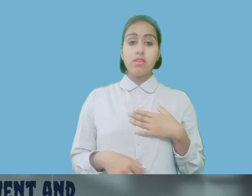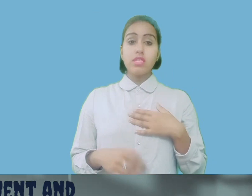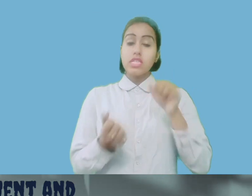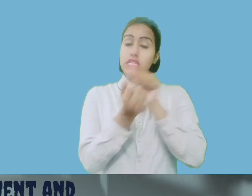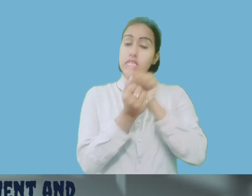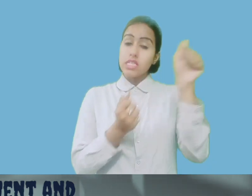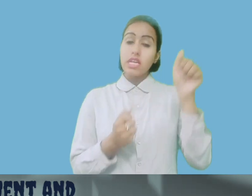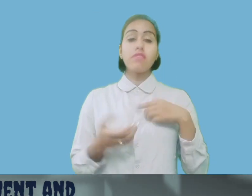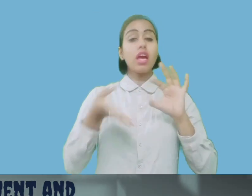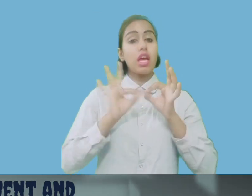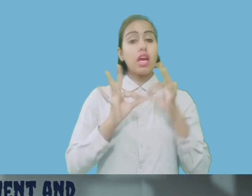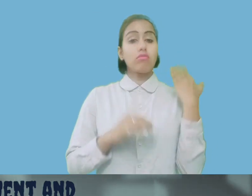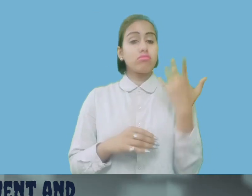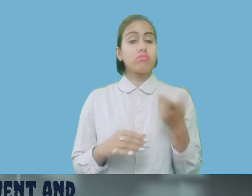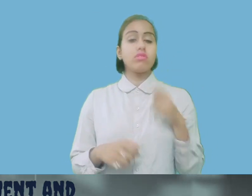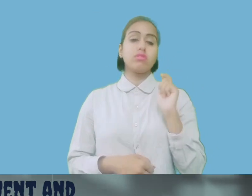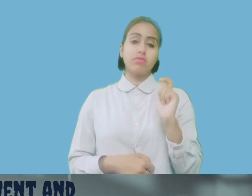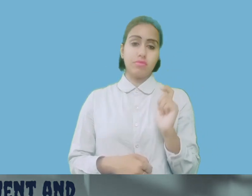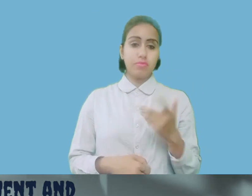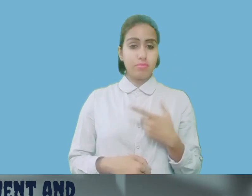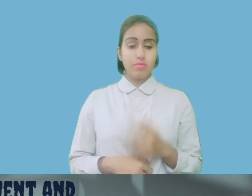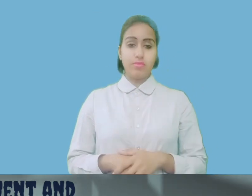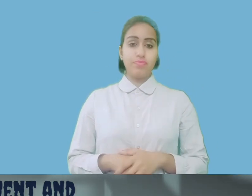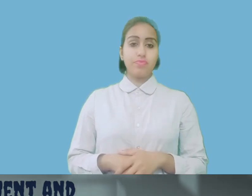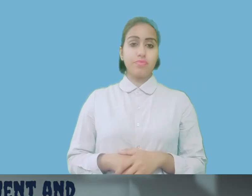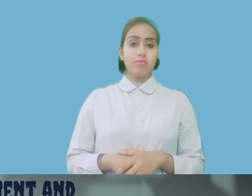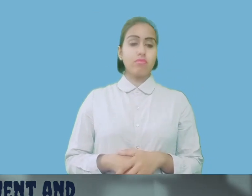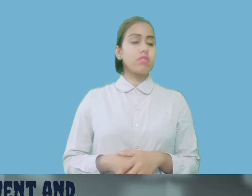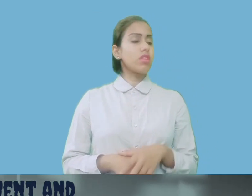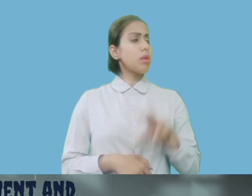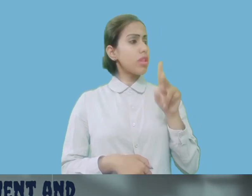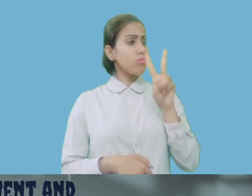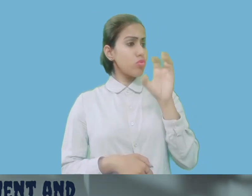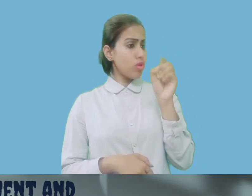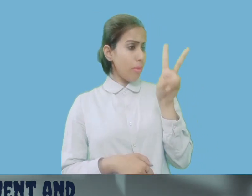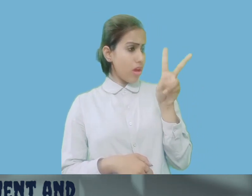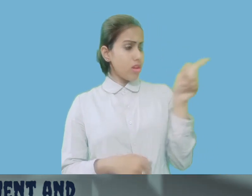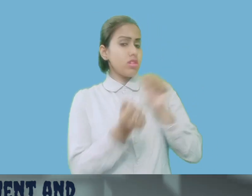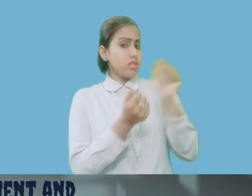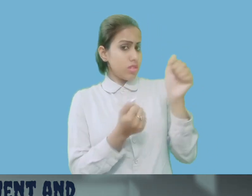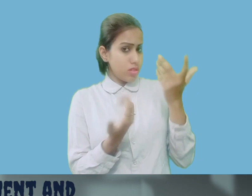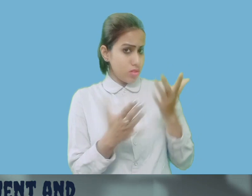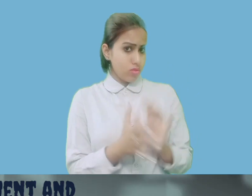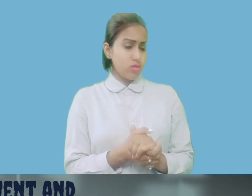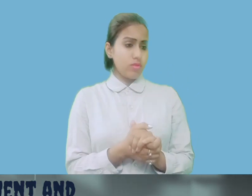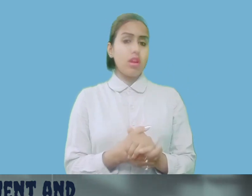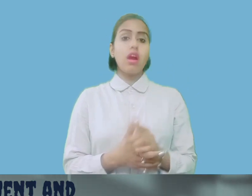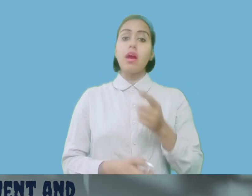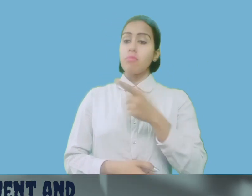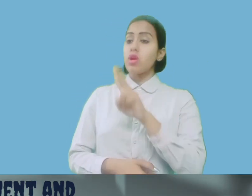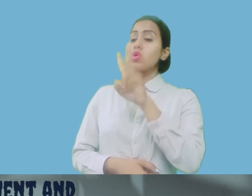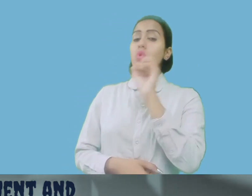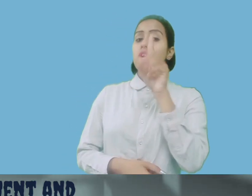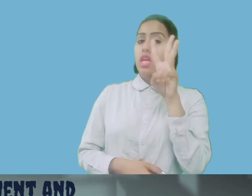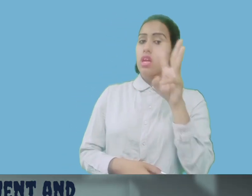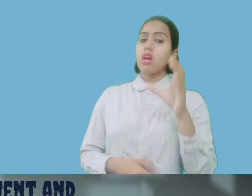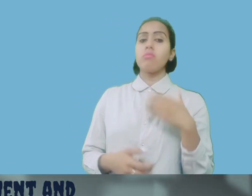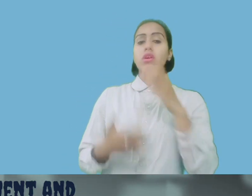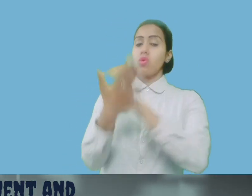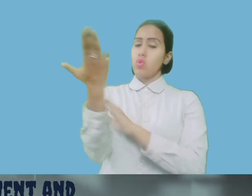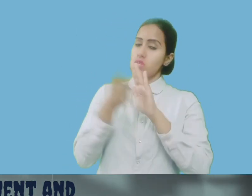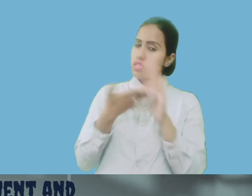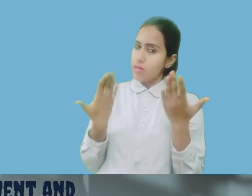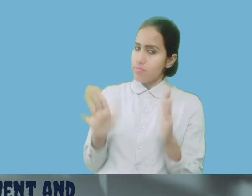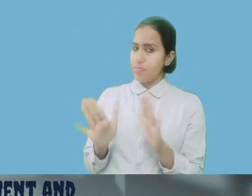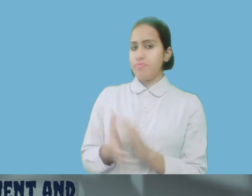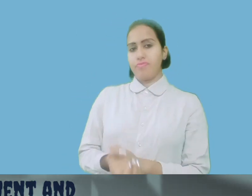से प्रशिक्षण दे रही हैं और आपने बताया कि आपका खुद का भाई डेफ है जी। तो वहीं से प्रेरणा मिली क्योंकि वो इंदौर